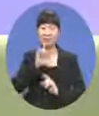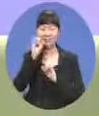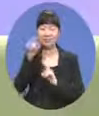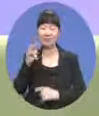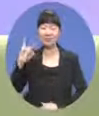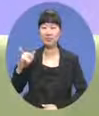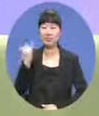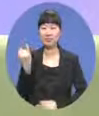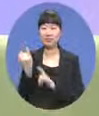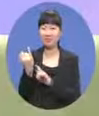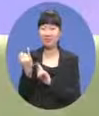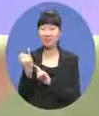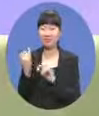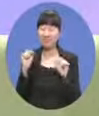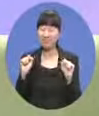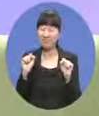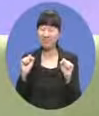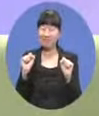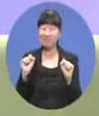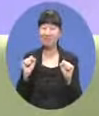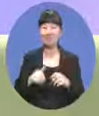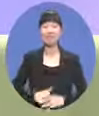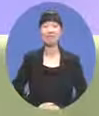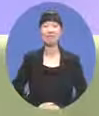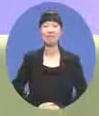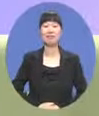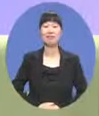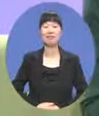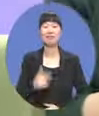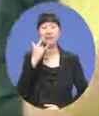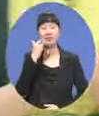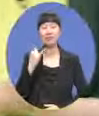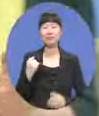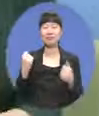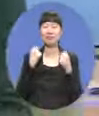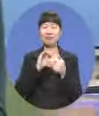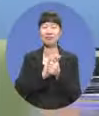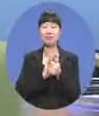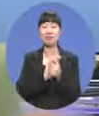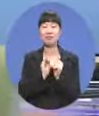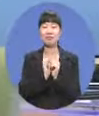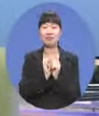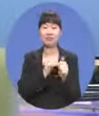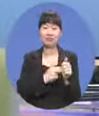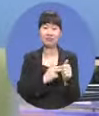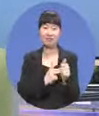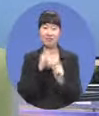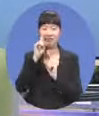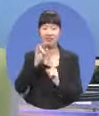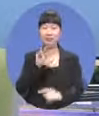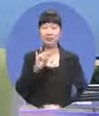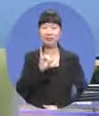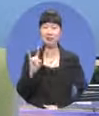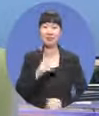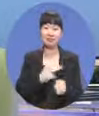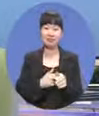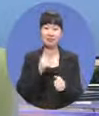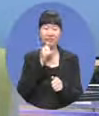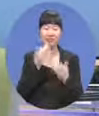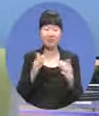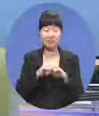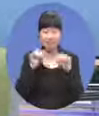어서오세요. 반갑습니다. 네, 그리고 우리 부모의 든든한 멘토이신 이영희 선생님 소개해드릴게요. 선생님 어서오세요.